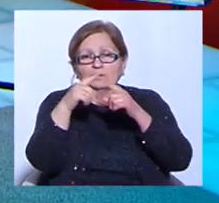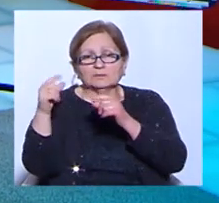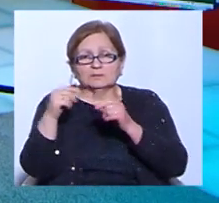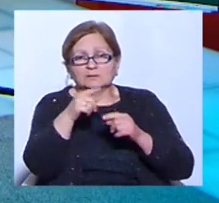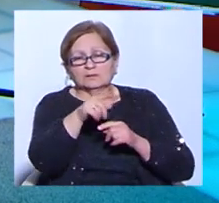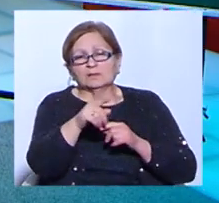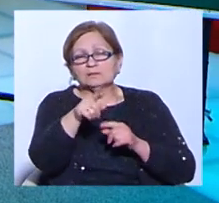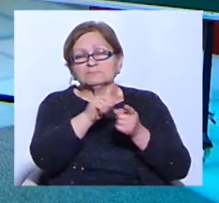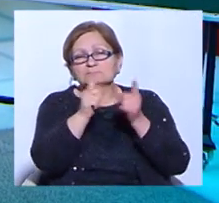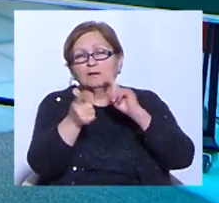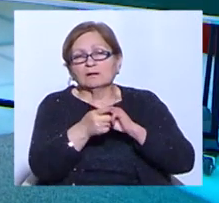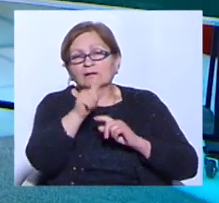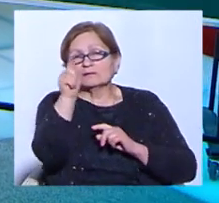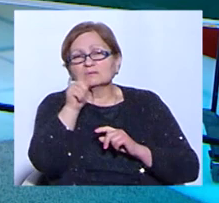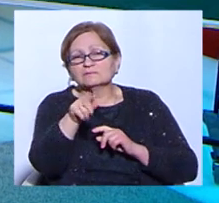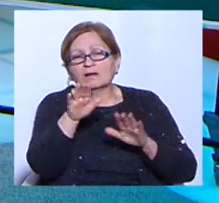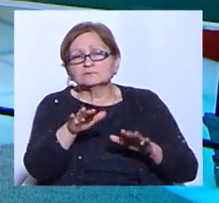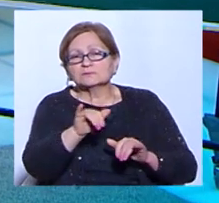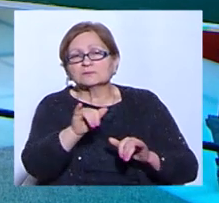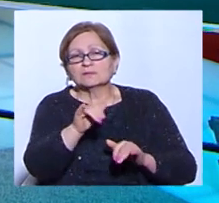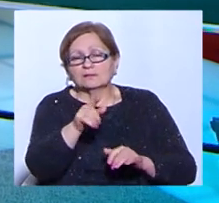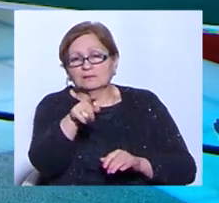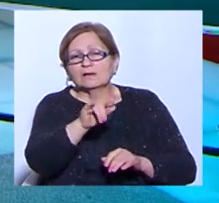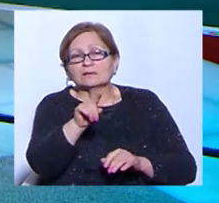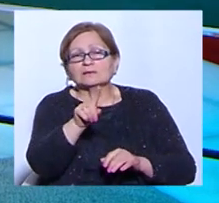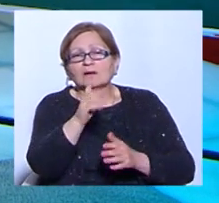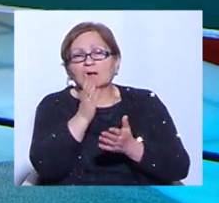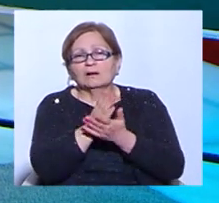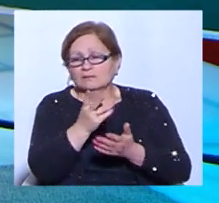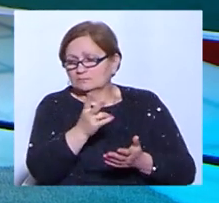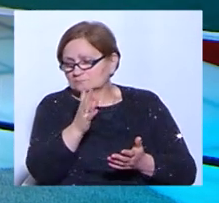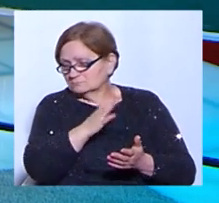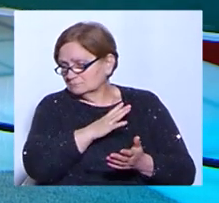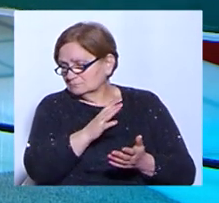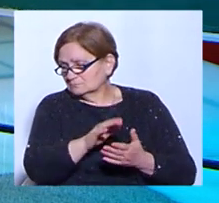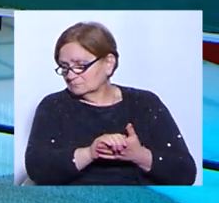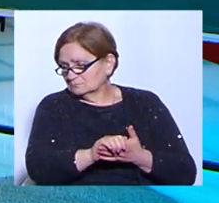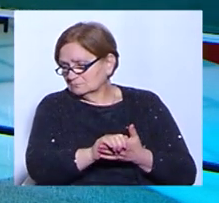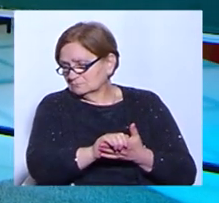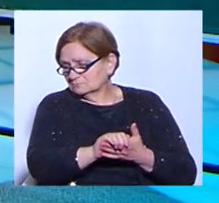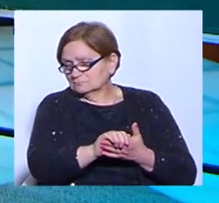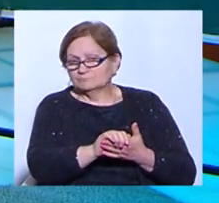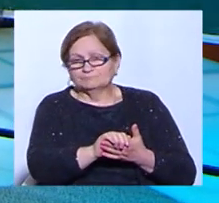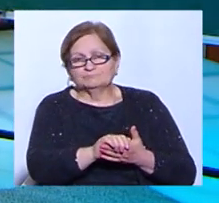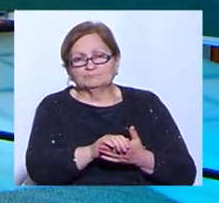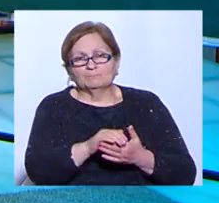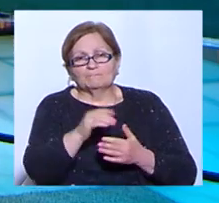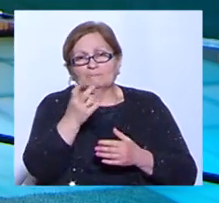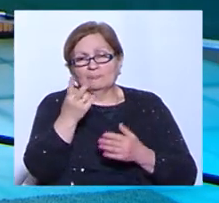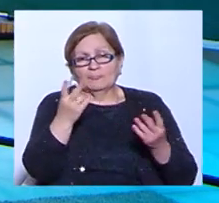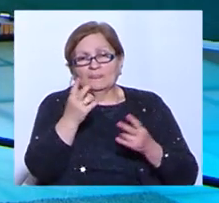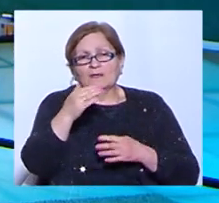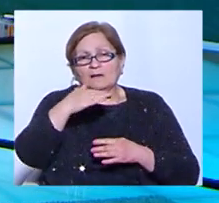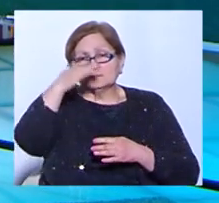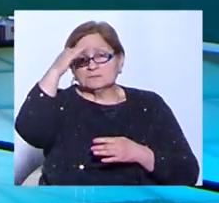ნიშნის ნაცვლად. ესე იგი კითხვის ნიშნის ნაცვლად მოცემულია კანონზომიერების თანახმად უნდა იყოს დიდი კვადრატი, ანუ ზედა მარჯვენა კუთხეში